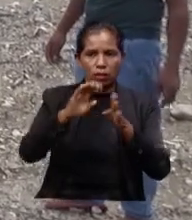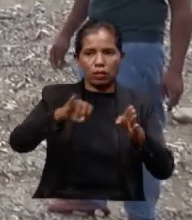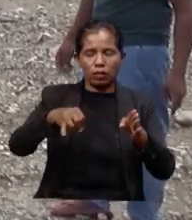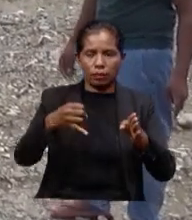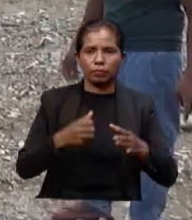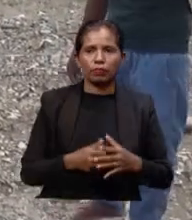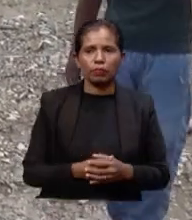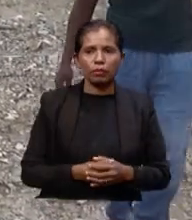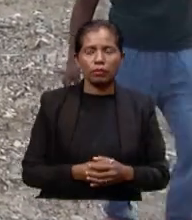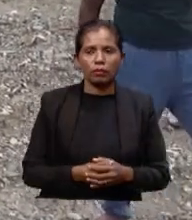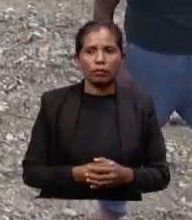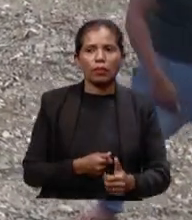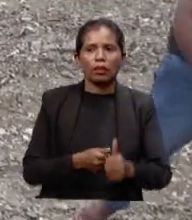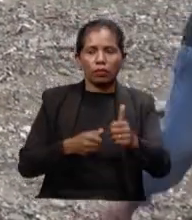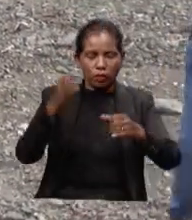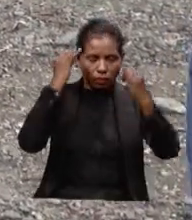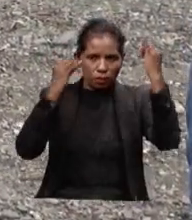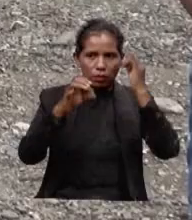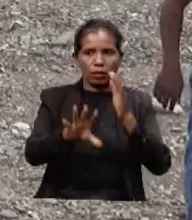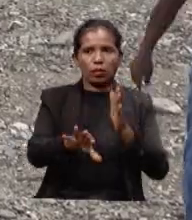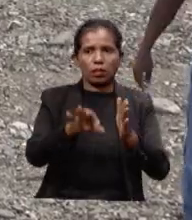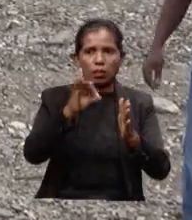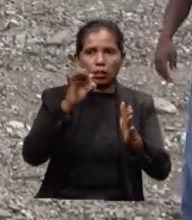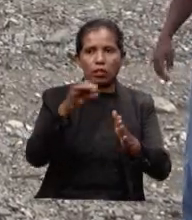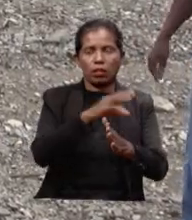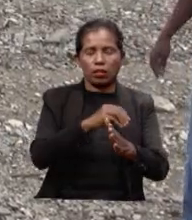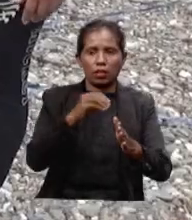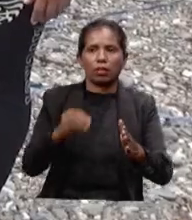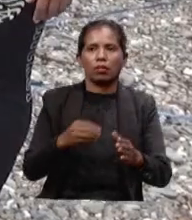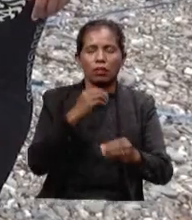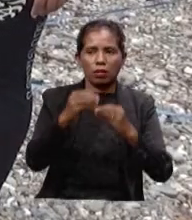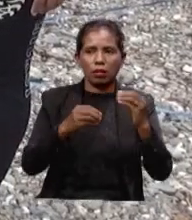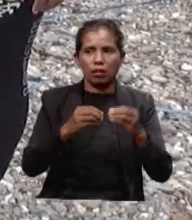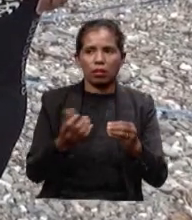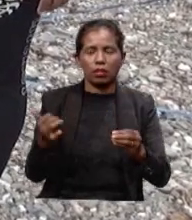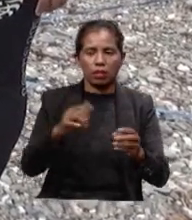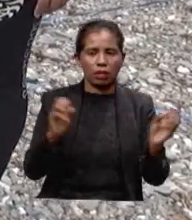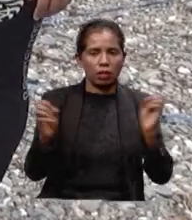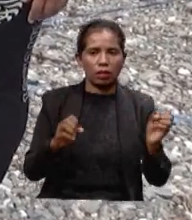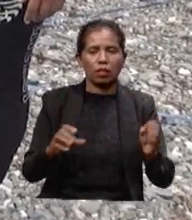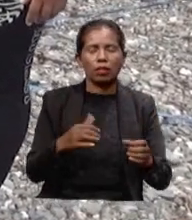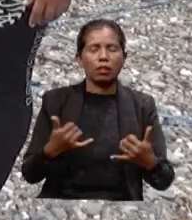comercium. Tur informasaun nebe heta nusi komisan organizadora katak sila autoriza